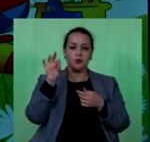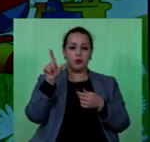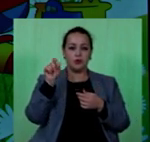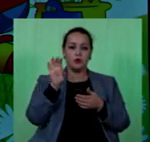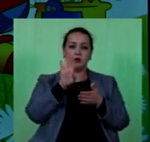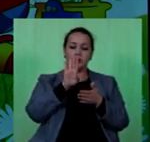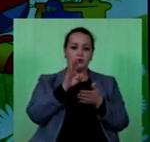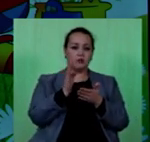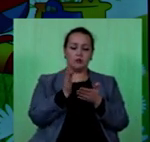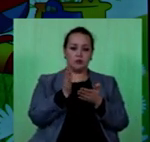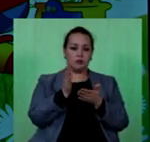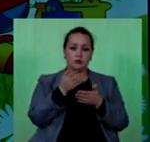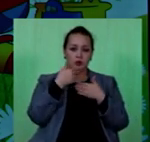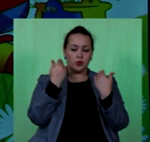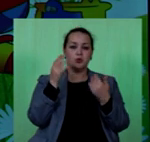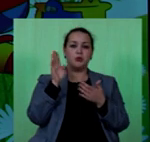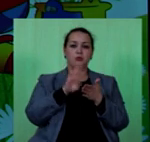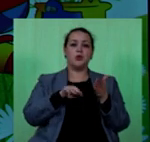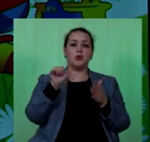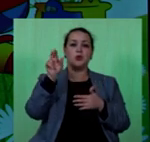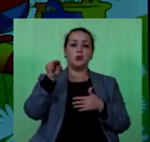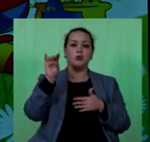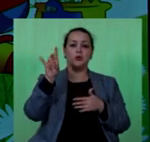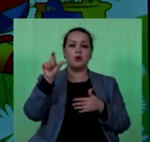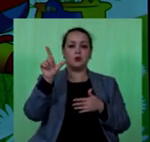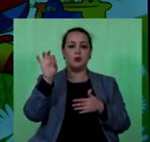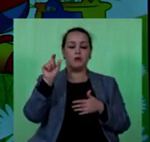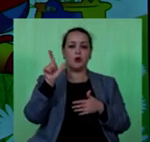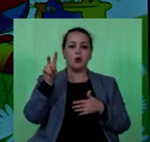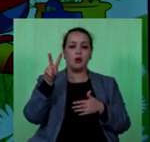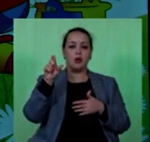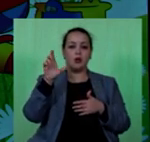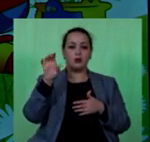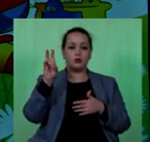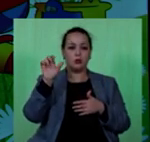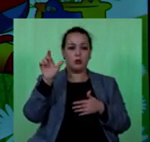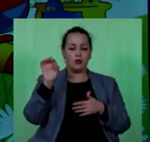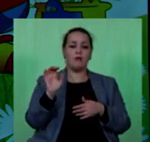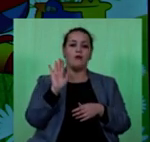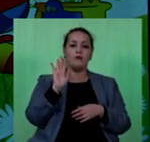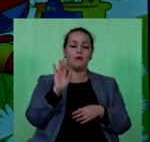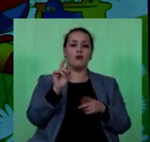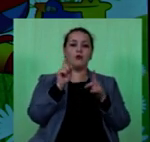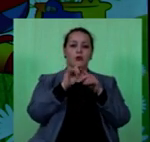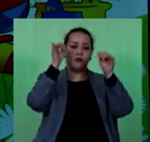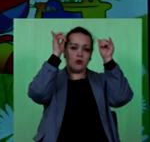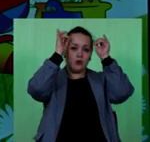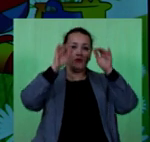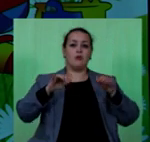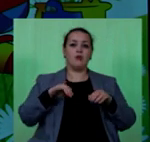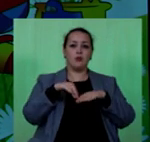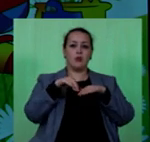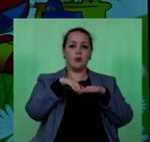гласного конечно же вы уже догадались что в слове корова пропущен безударный о